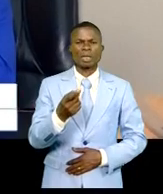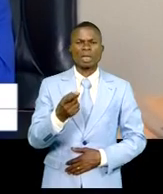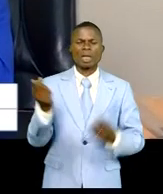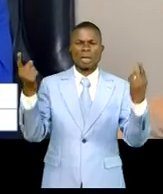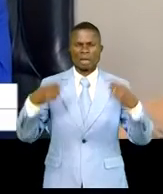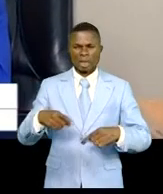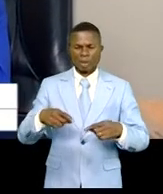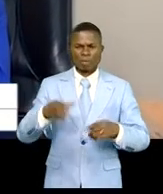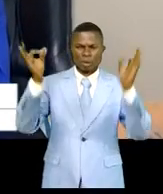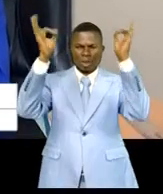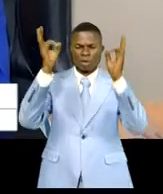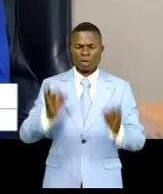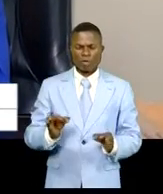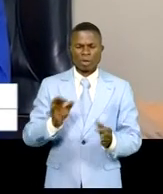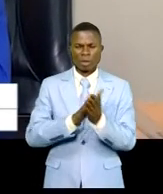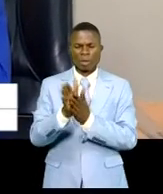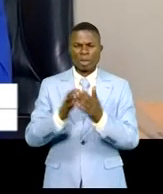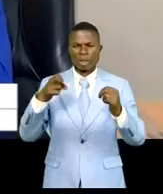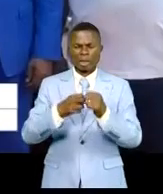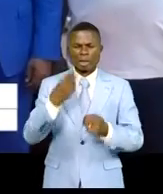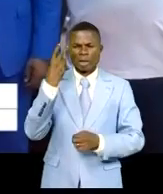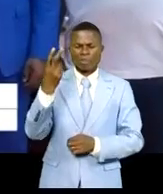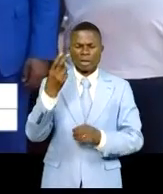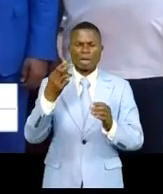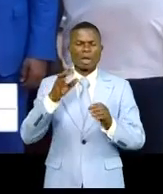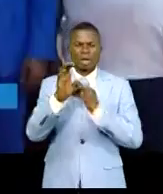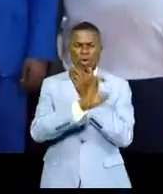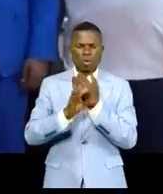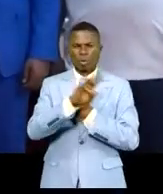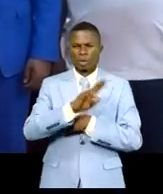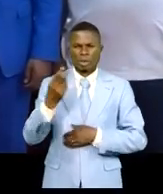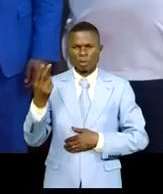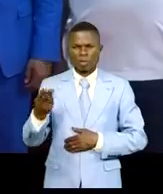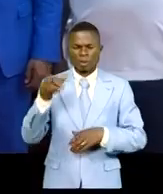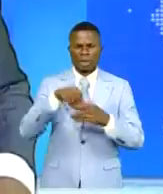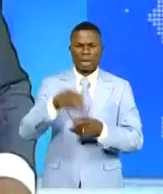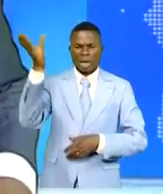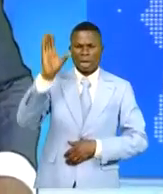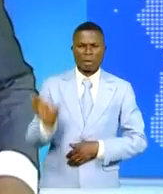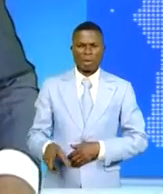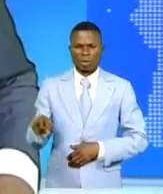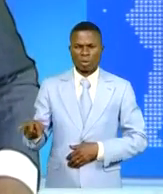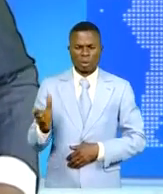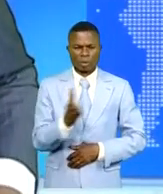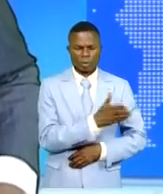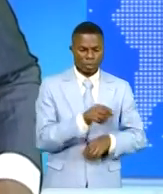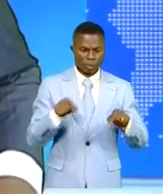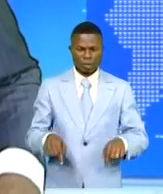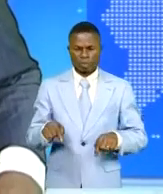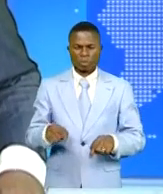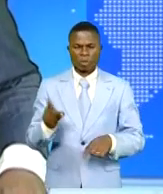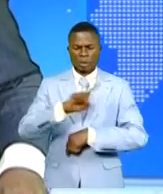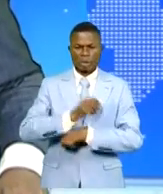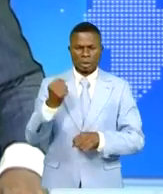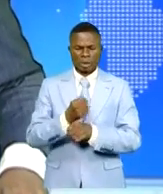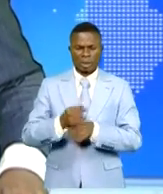lors du forum sur l'énergie du 20 août 2020. À Matadi, dans le Congo central. Et en ce jour de travail dans